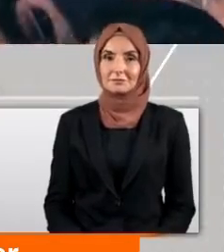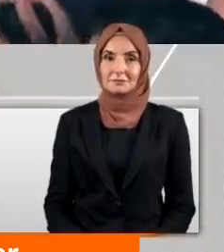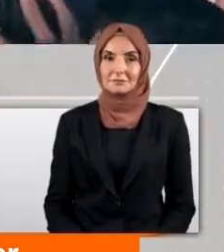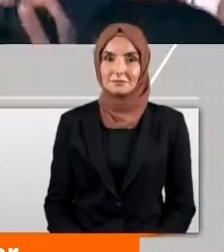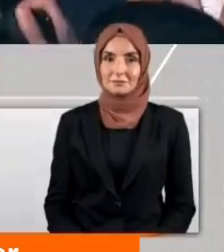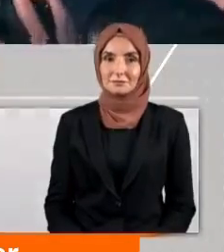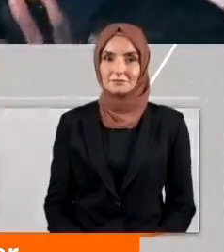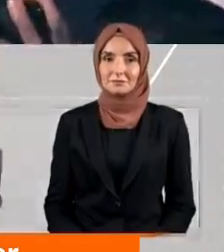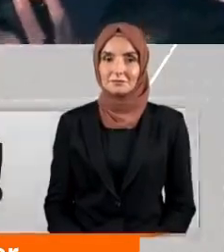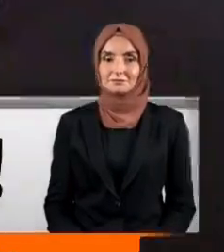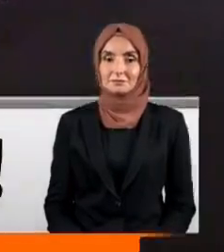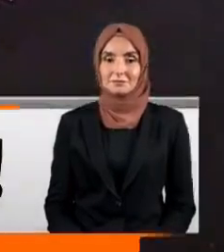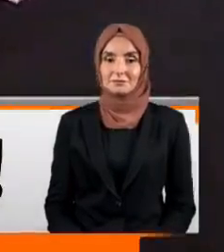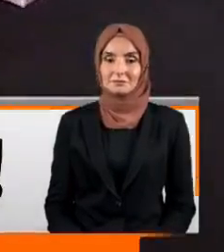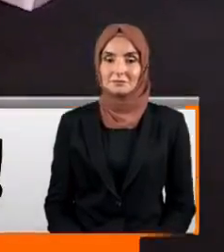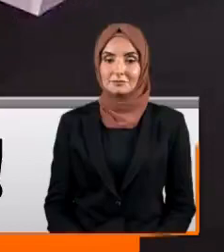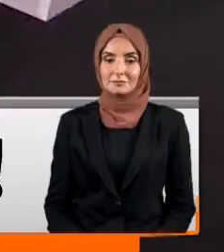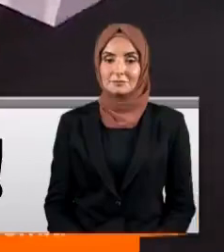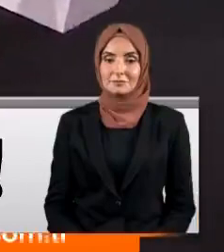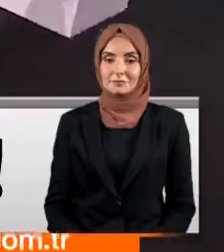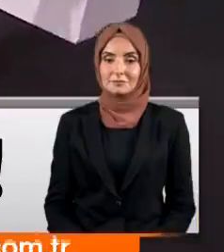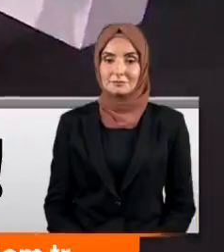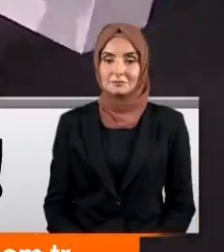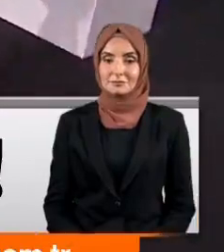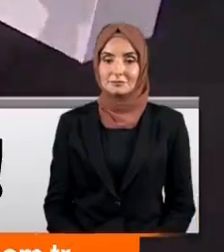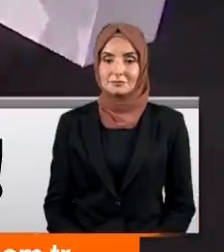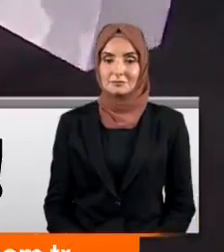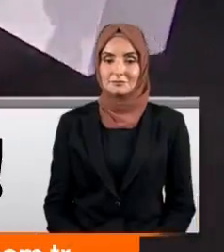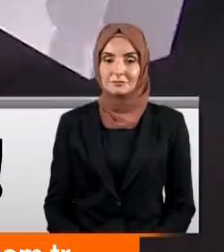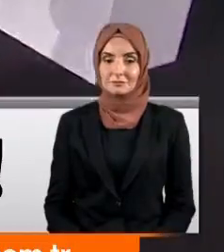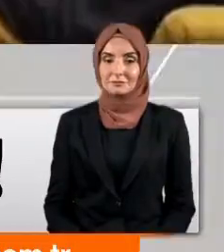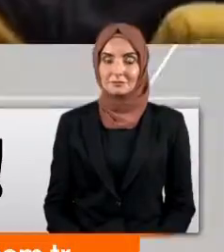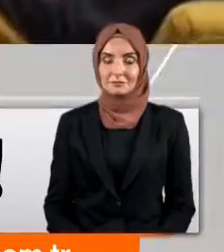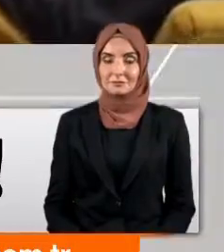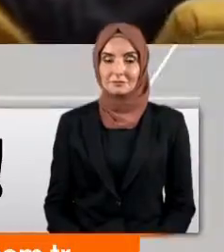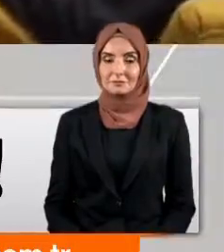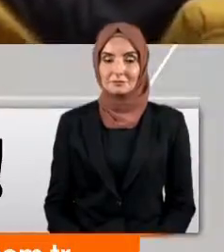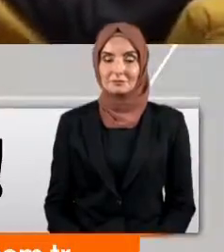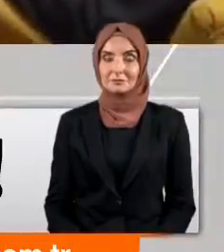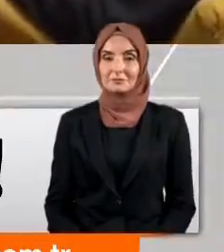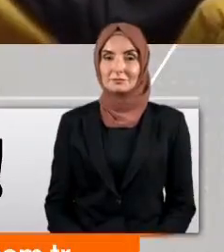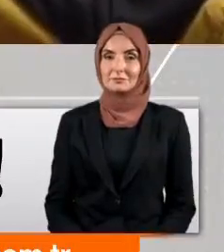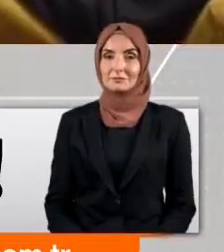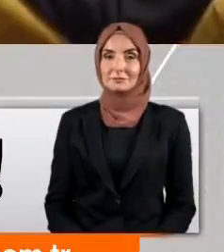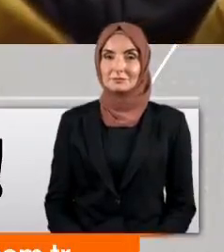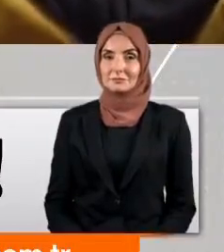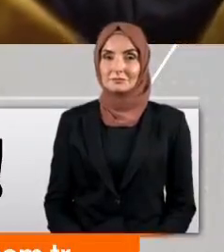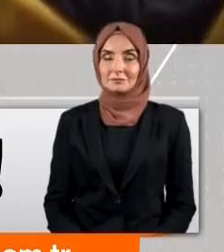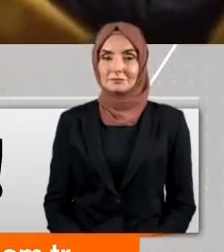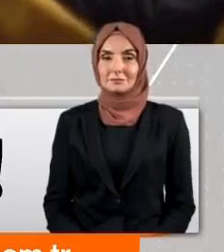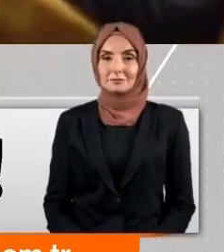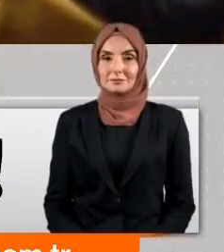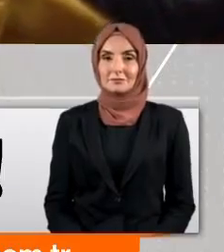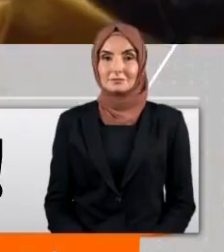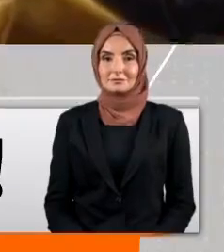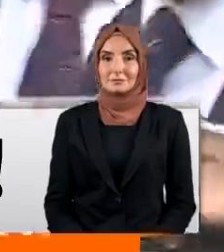Mansur Bey hem Ekrem Bey öne çıkıyordu. Altını masaya kabul ettiremedi. Kemal Bey'in adaylığı konusunda ittifak yapmış diğer partilerde olunca bu masadan başka